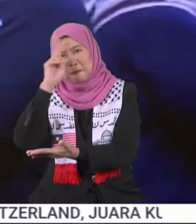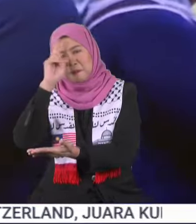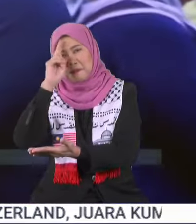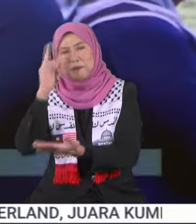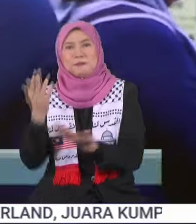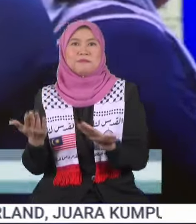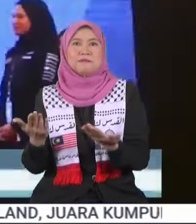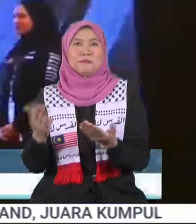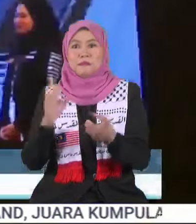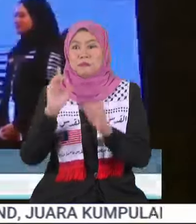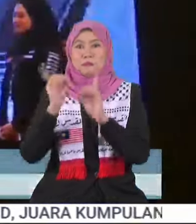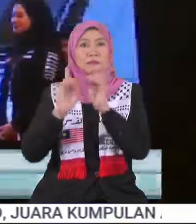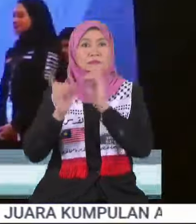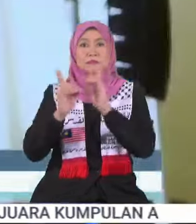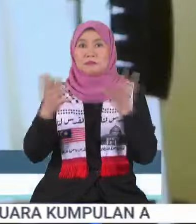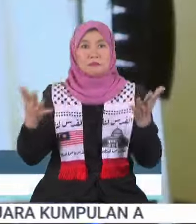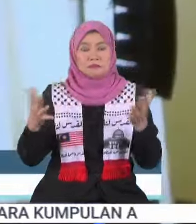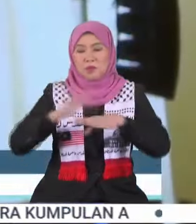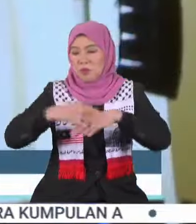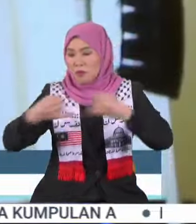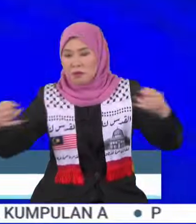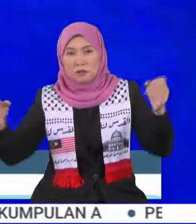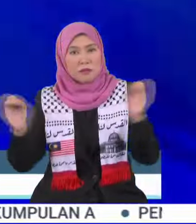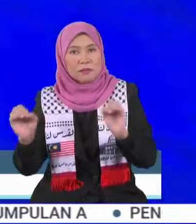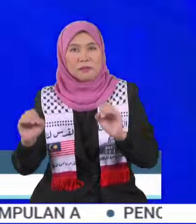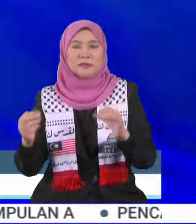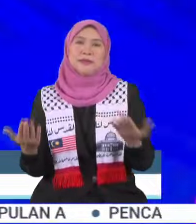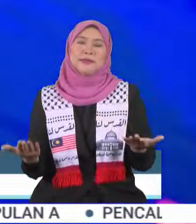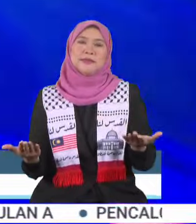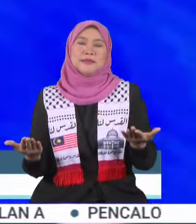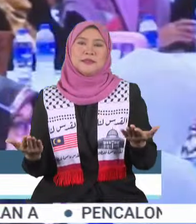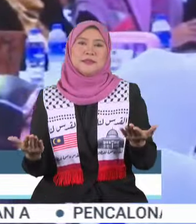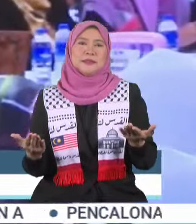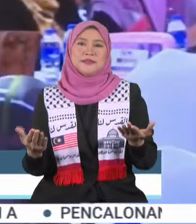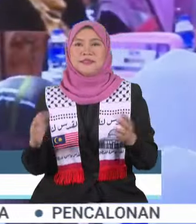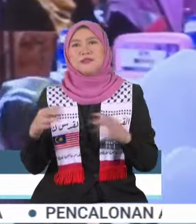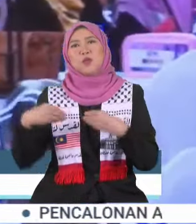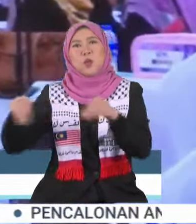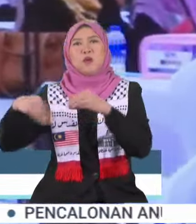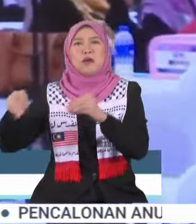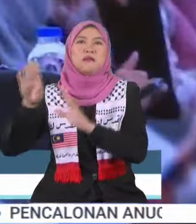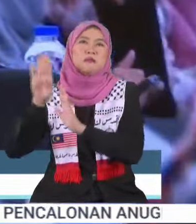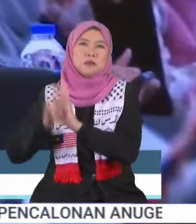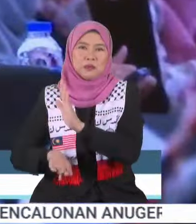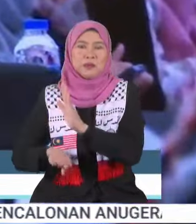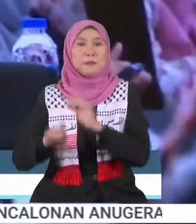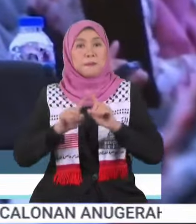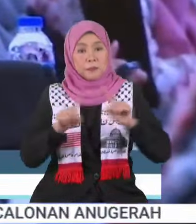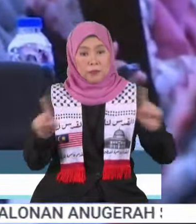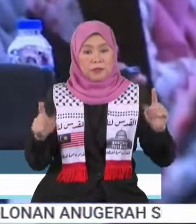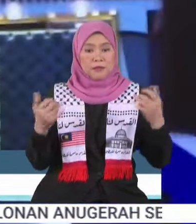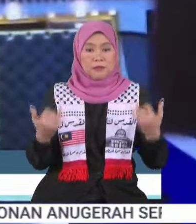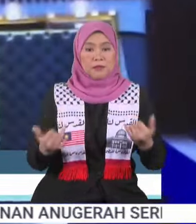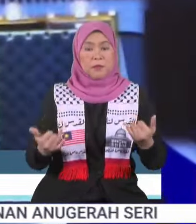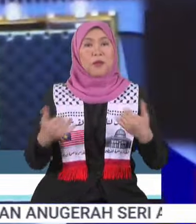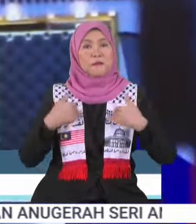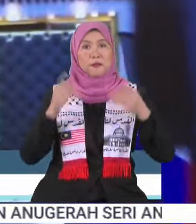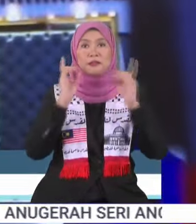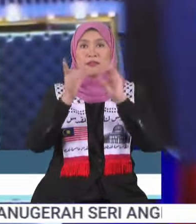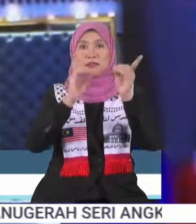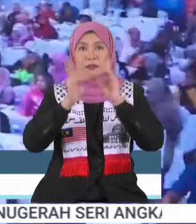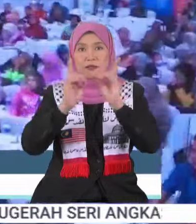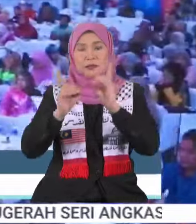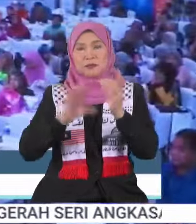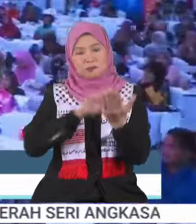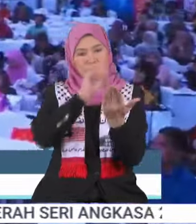menerokai dunia digital hari ini secara online. So tentulah dia punya liputan dia kurang. Tetapi hari ini apabila kita ada dunia digital, kita